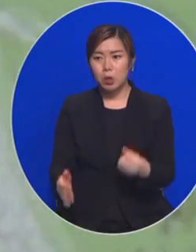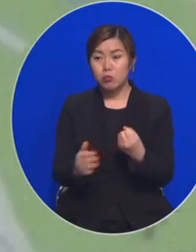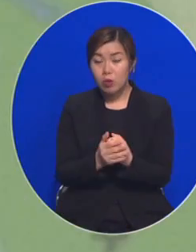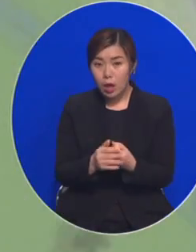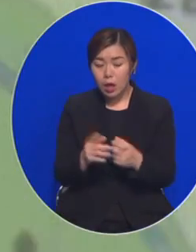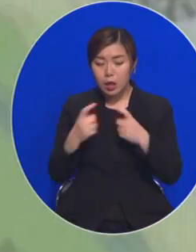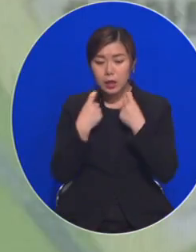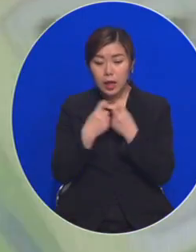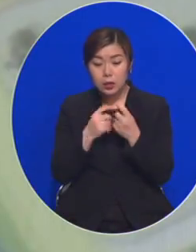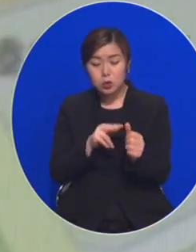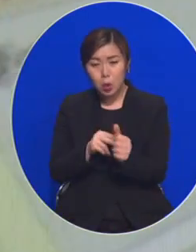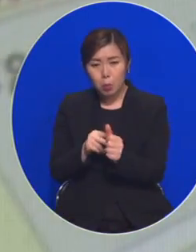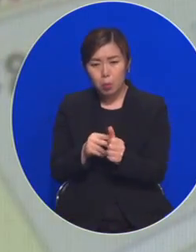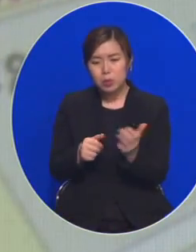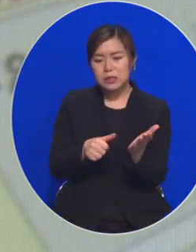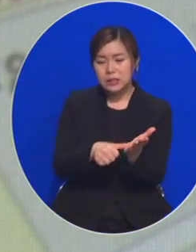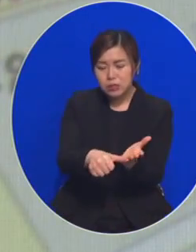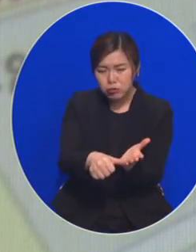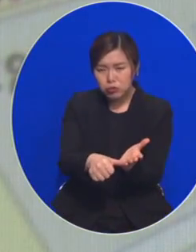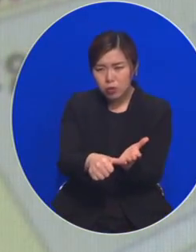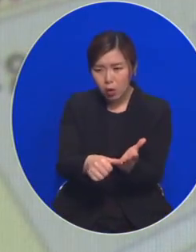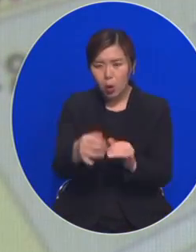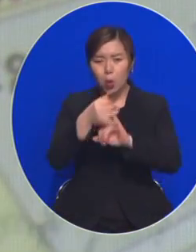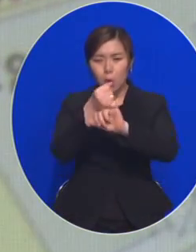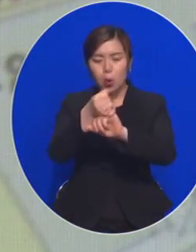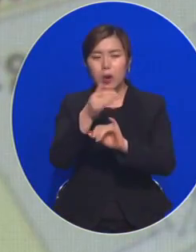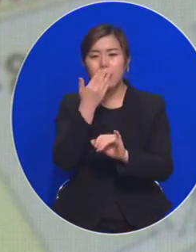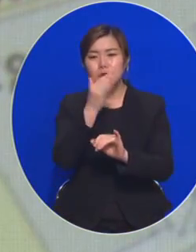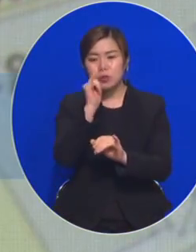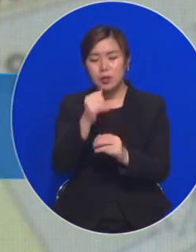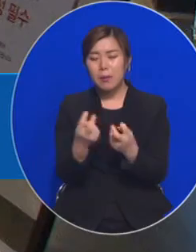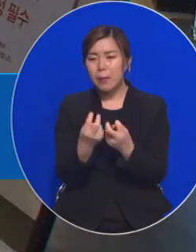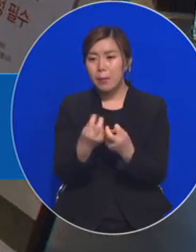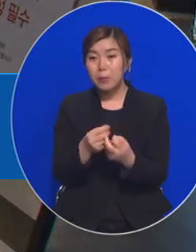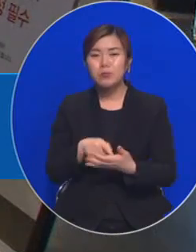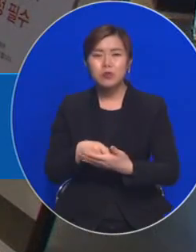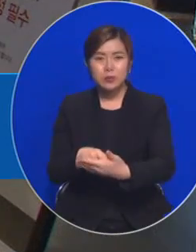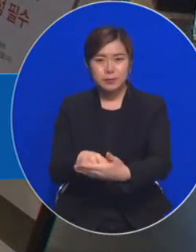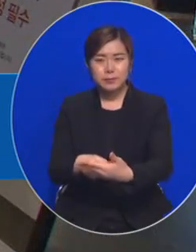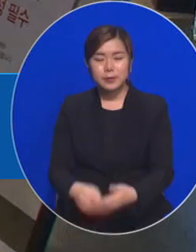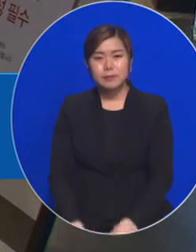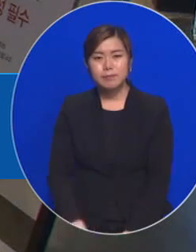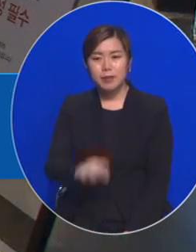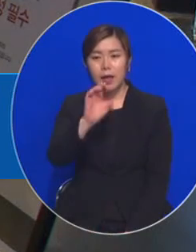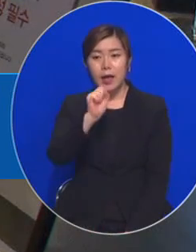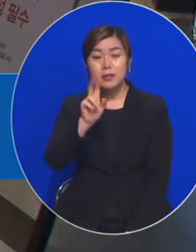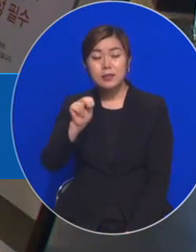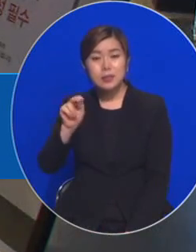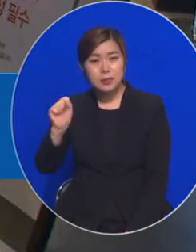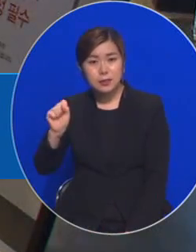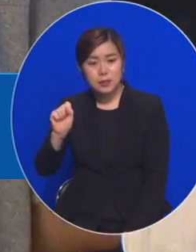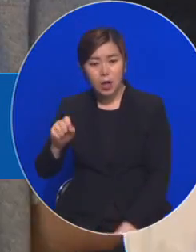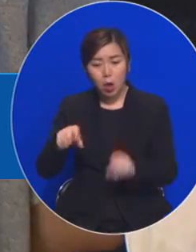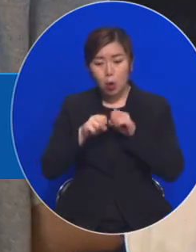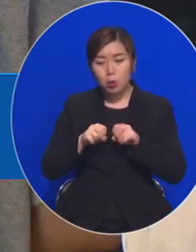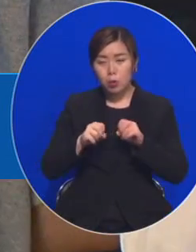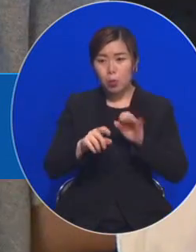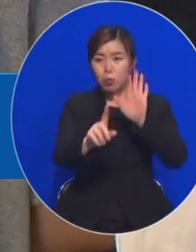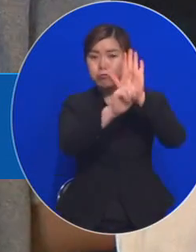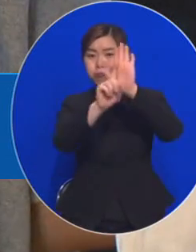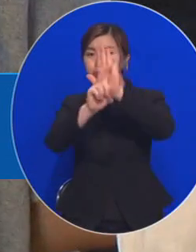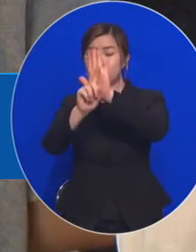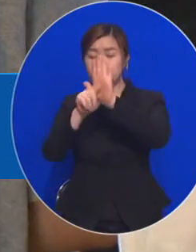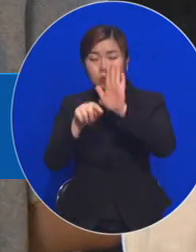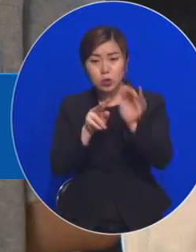비공개와 삭제 시기가 지켜질 수 있도록 의무화하는 방안을 추진합니다. SNS 등을 통해 이미 확산된 확진자